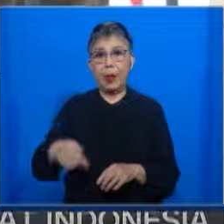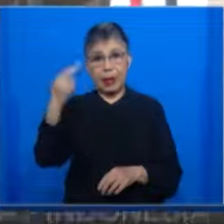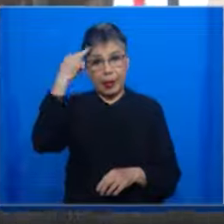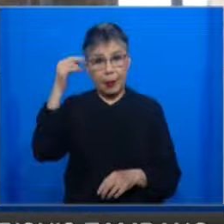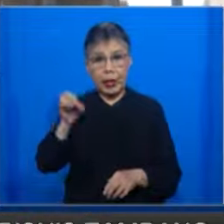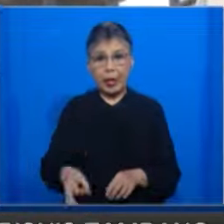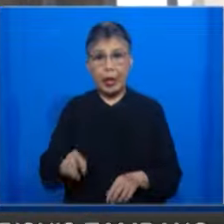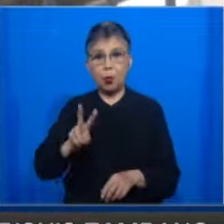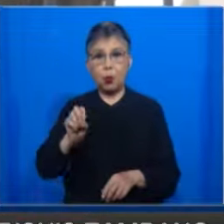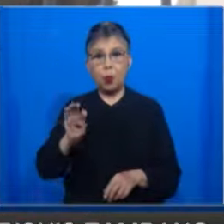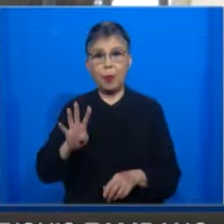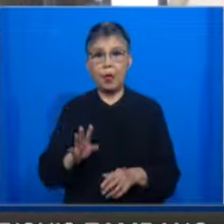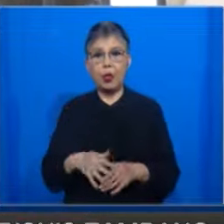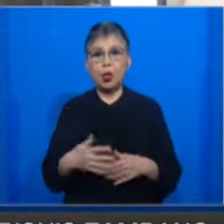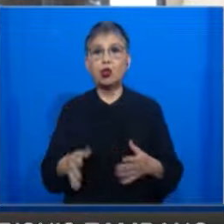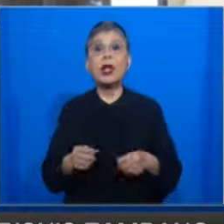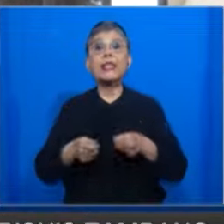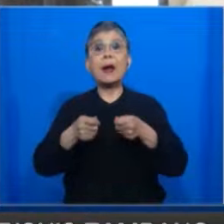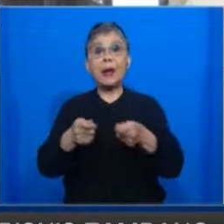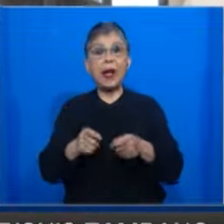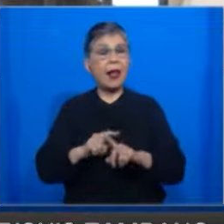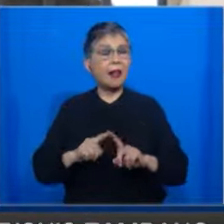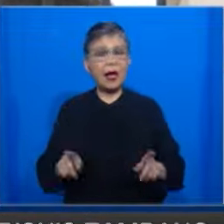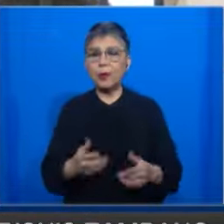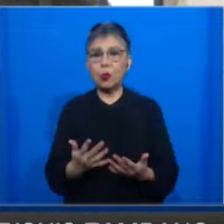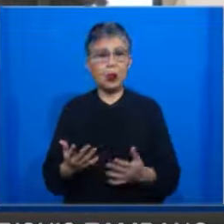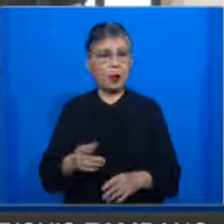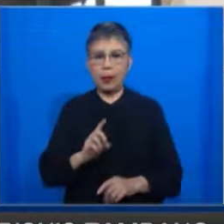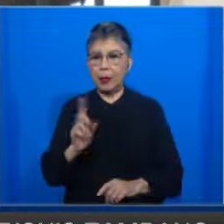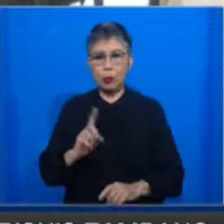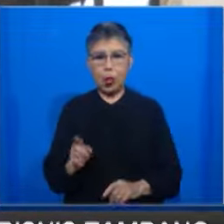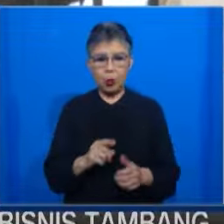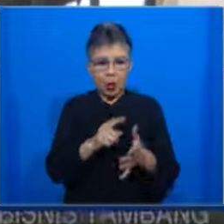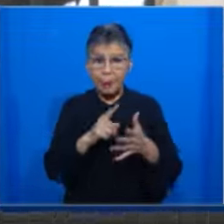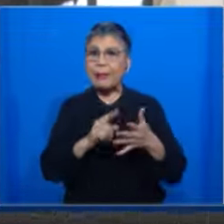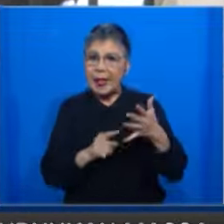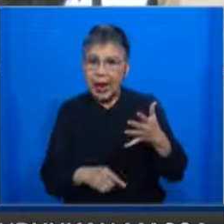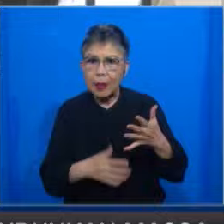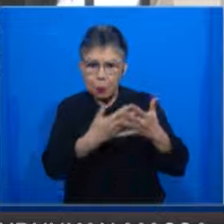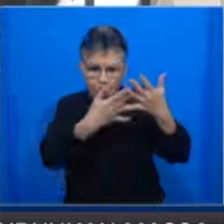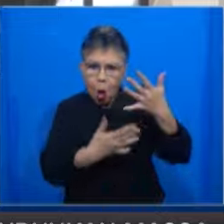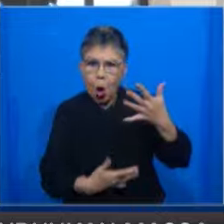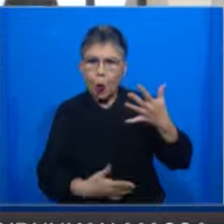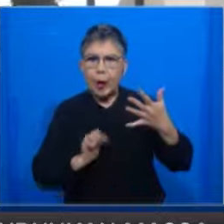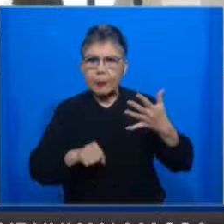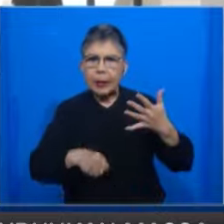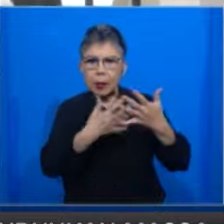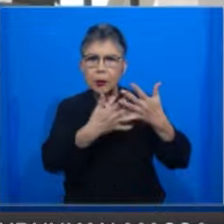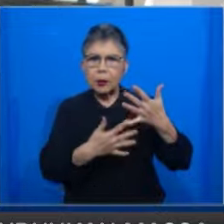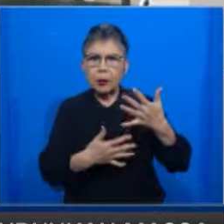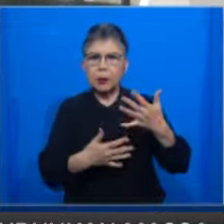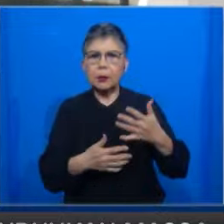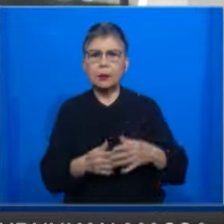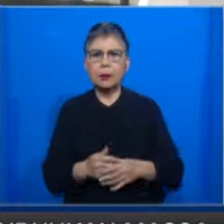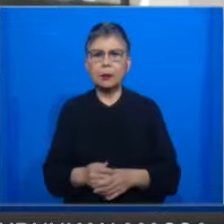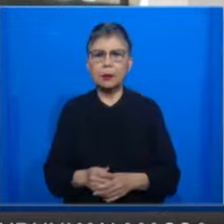ini sudah disampaikan, tetapi mereka mengatakan bahwa bukan hanya itu saja, masih ada sejumlah hal lainnya yang